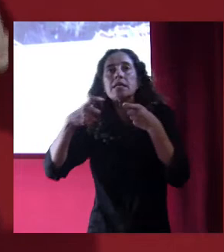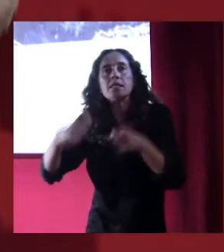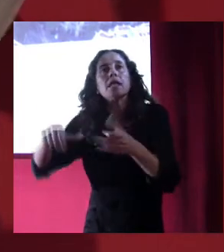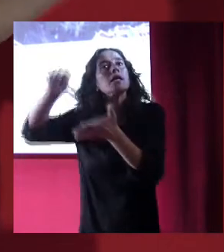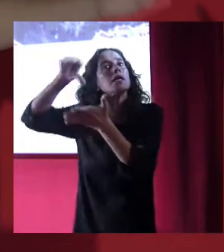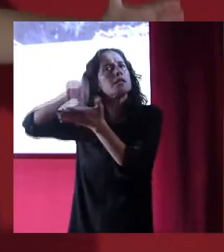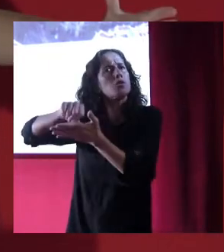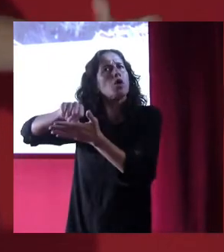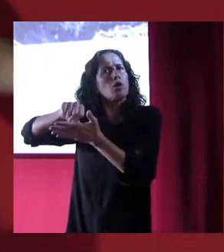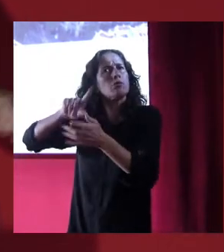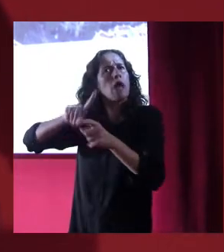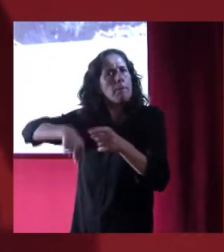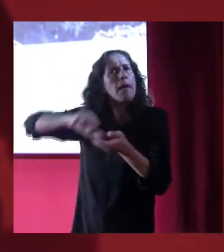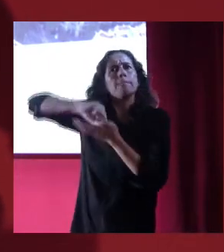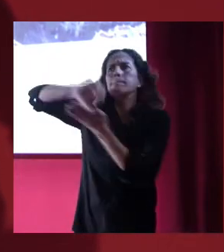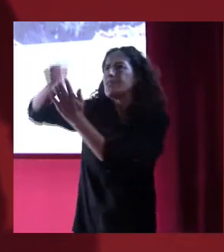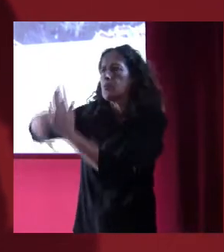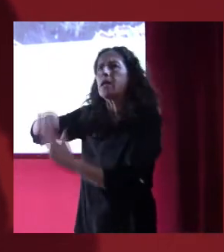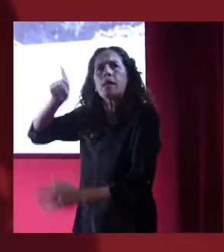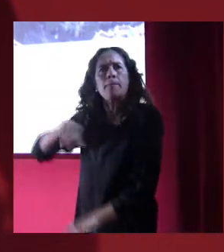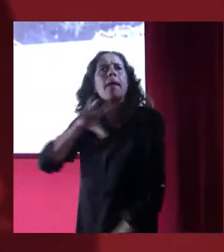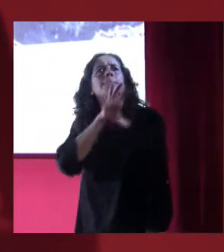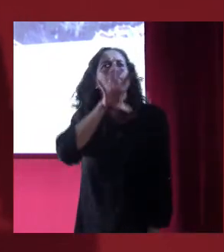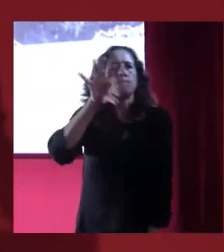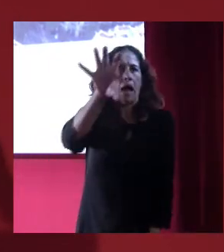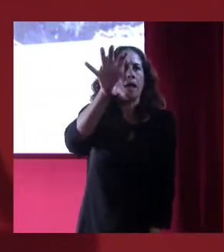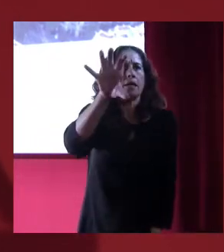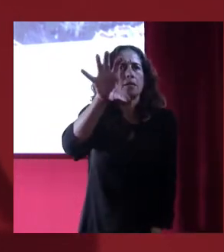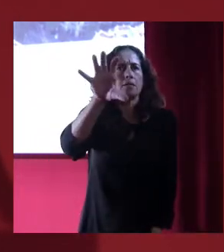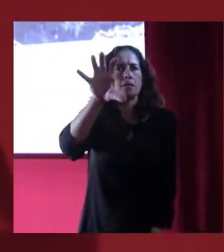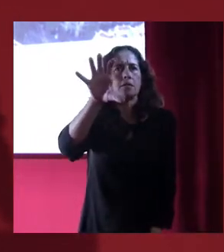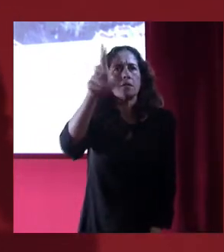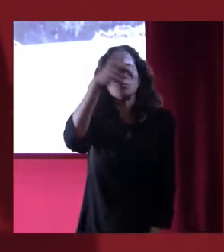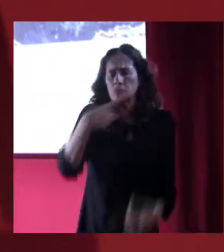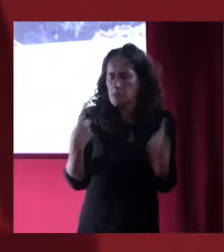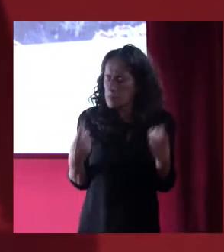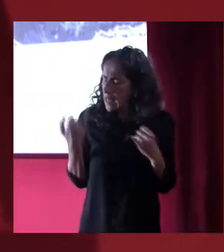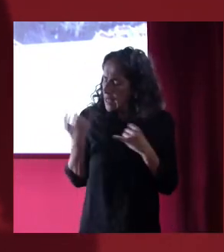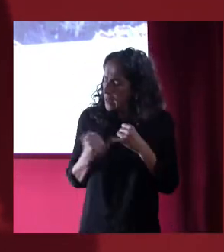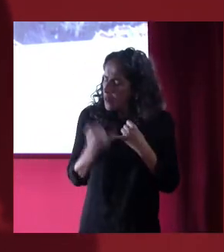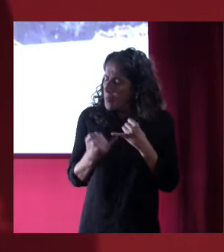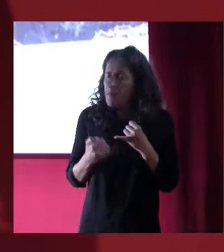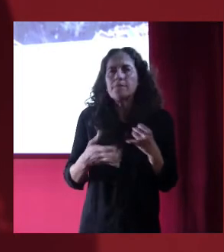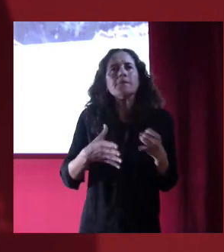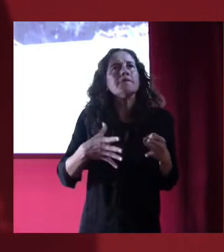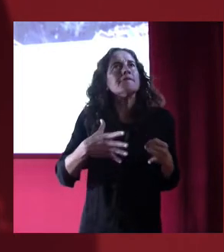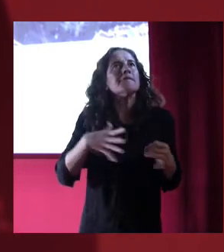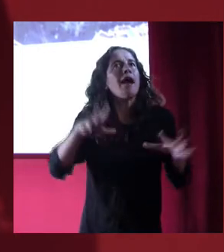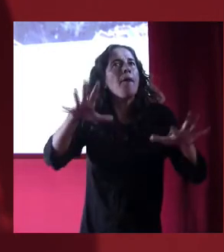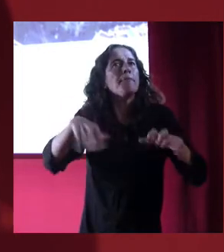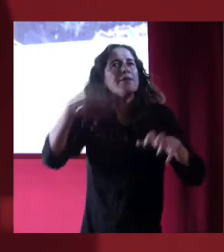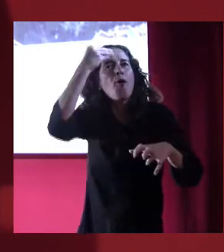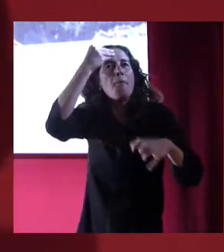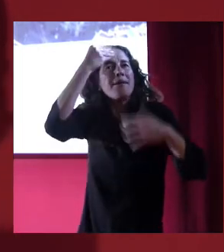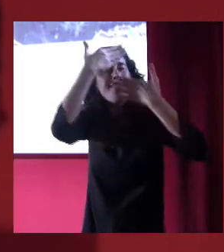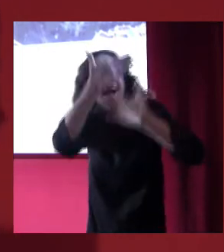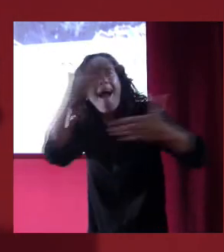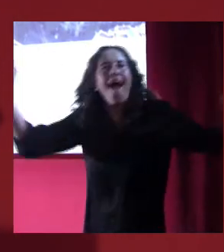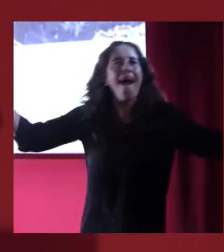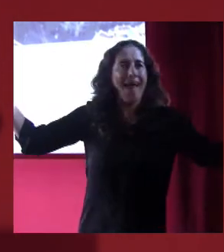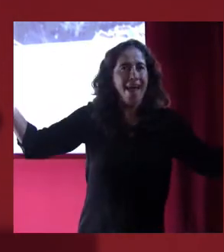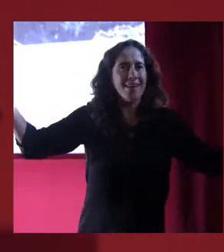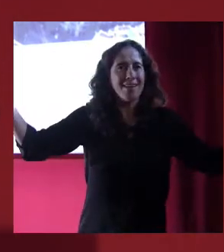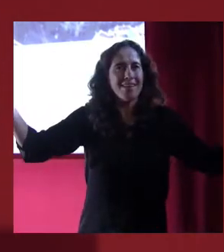ciutat, metropolità i també de país. Perquè hem de recuperar per Barcelona l'ambició de pensar en gran. No